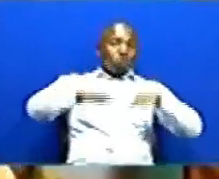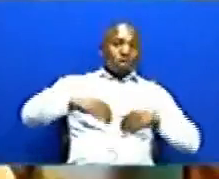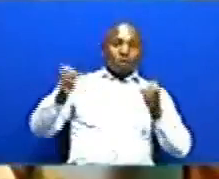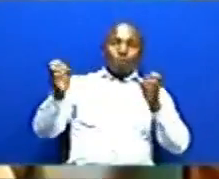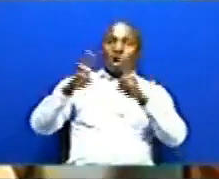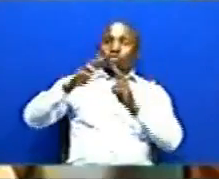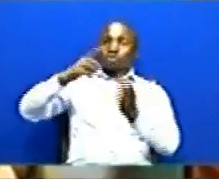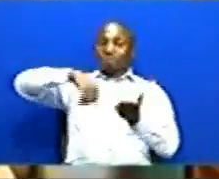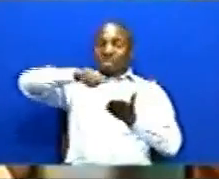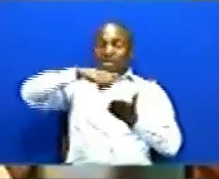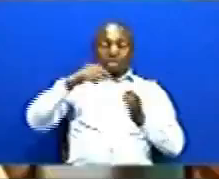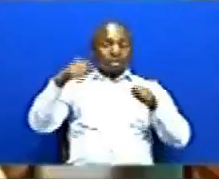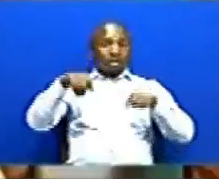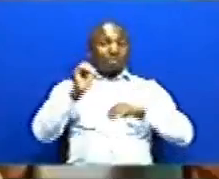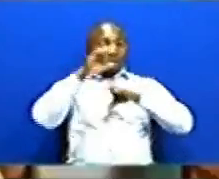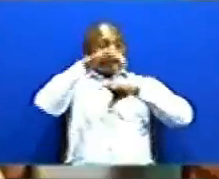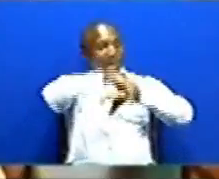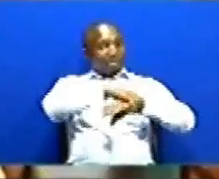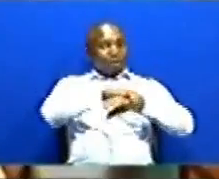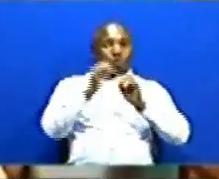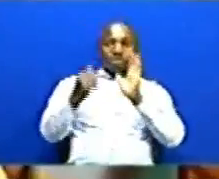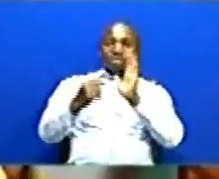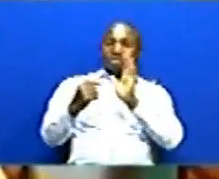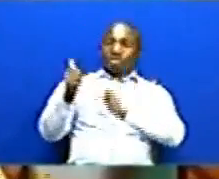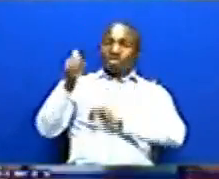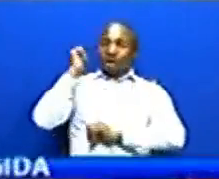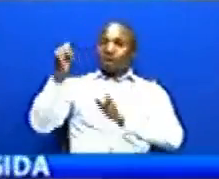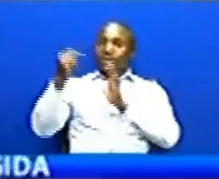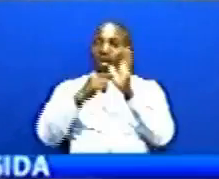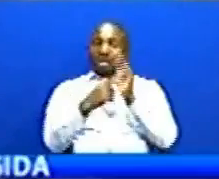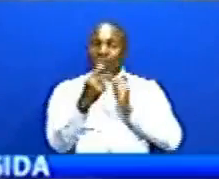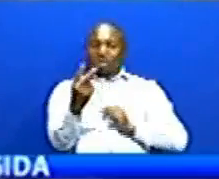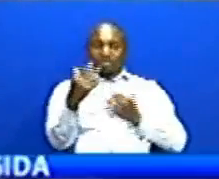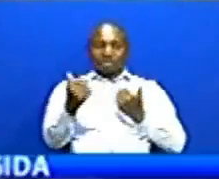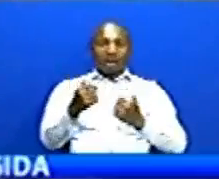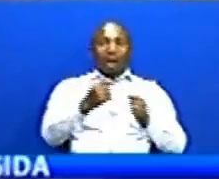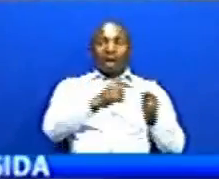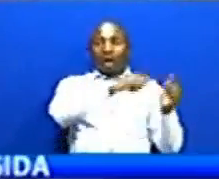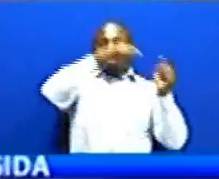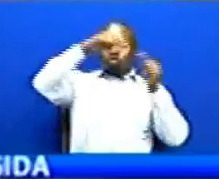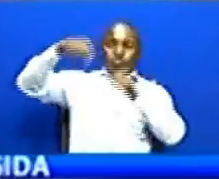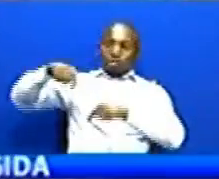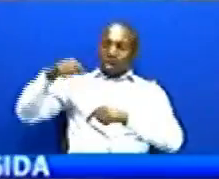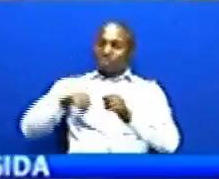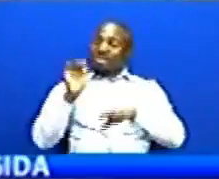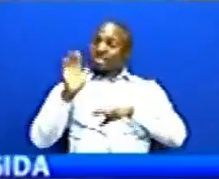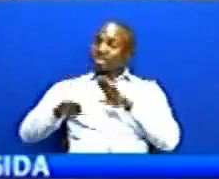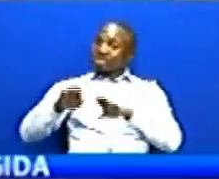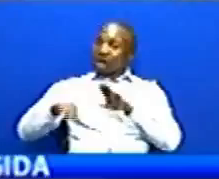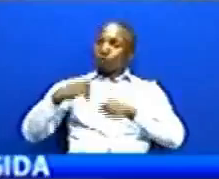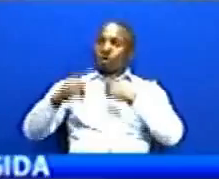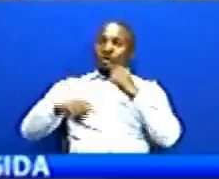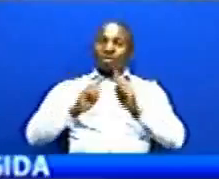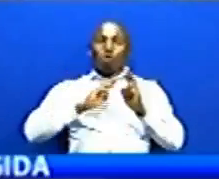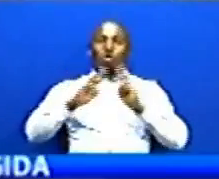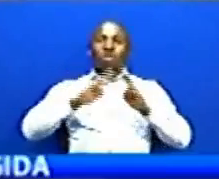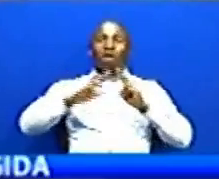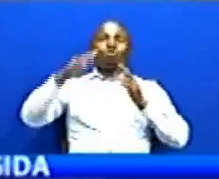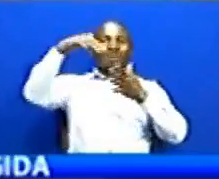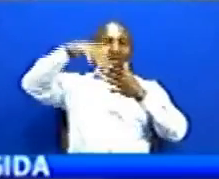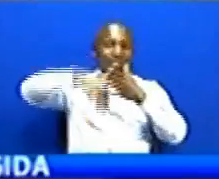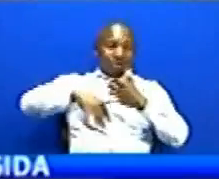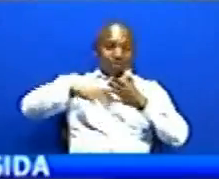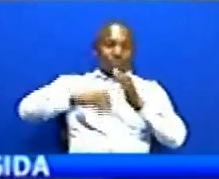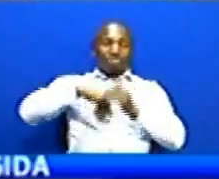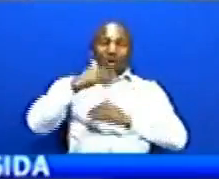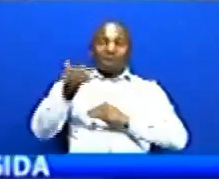amekamatwa jana tarehe 2 na sasa ameletwa hapa Singida na tunaendelea na mahojiano ya kina. Baada ya hapo